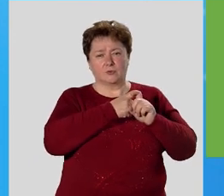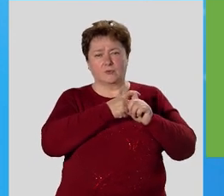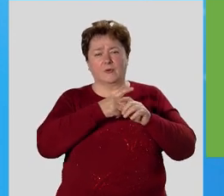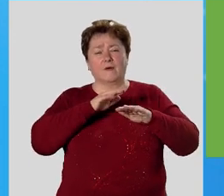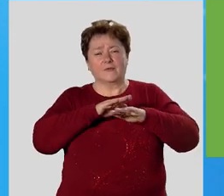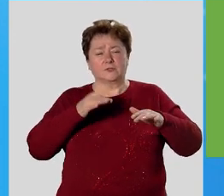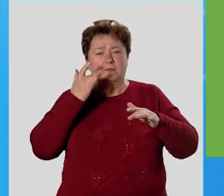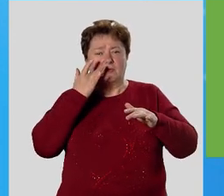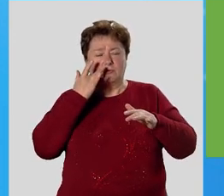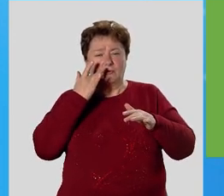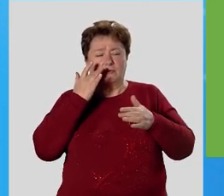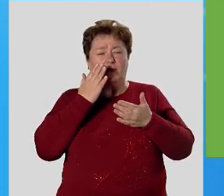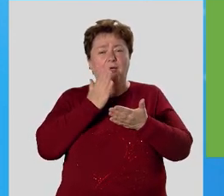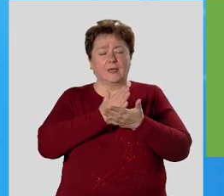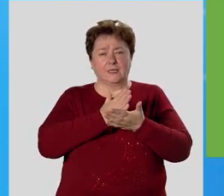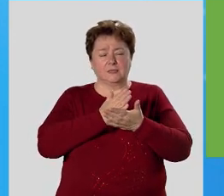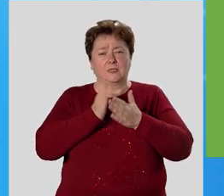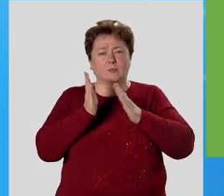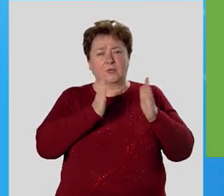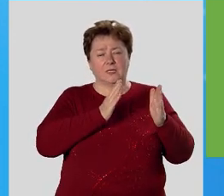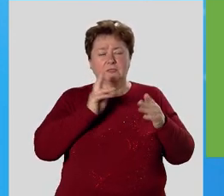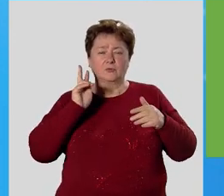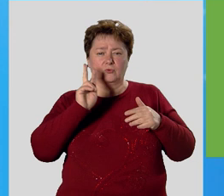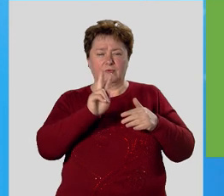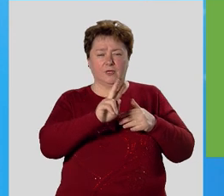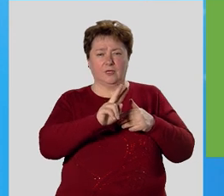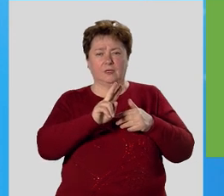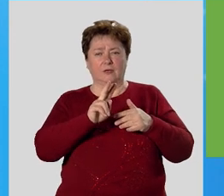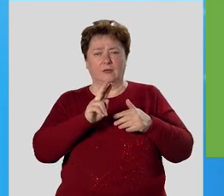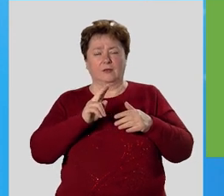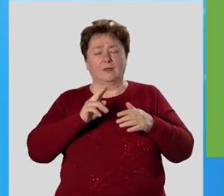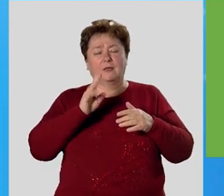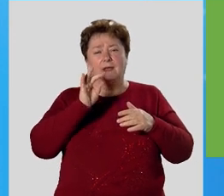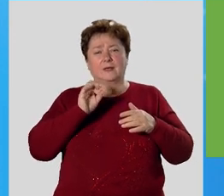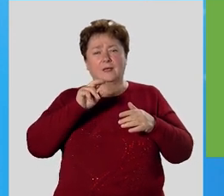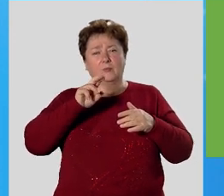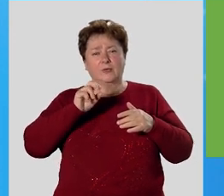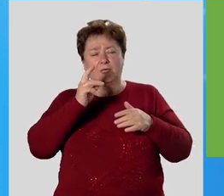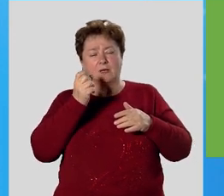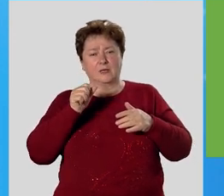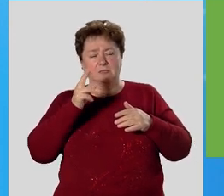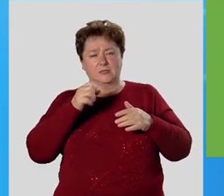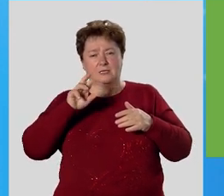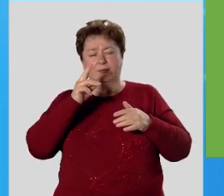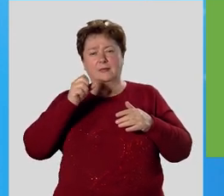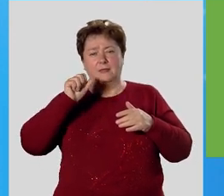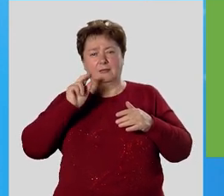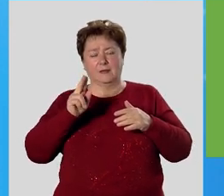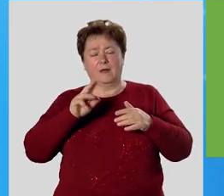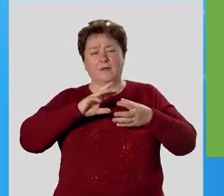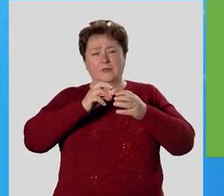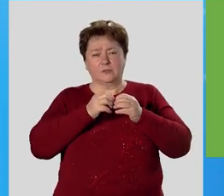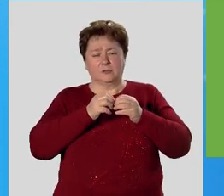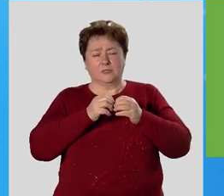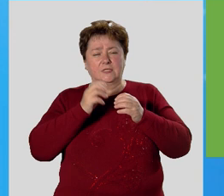в основе которого лежит процесс удвоения, репликации ДНК. В